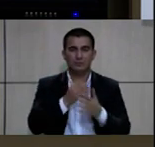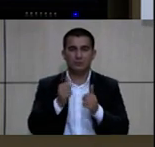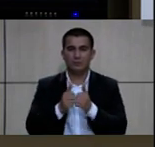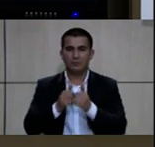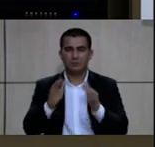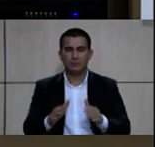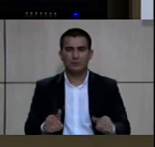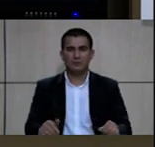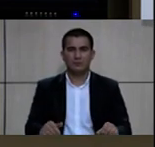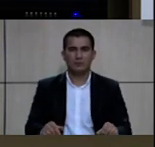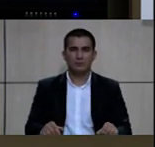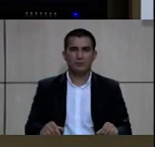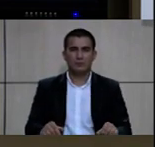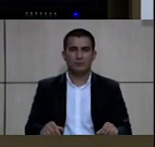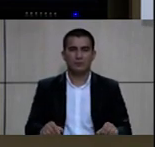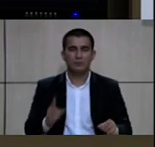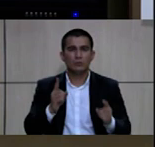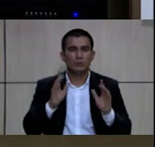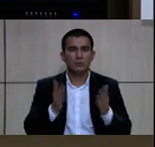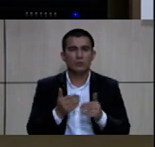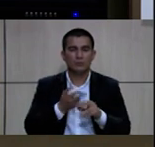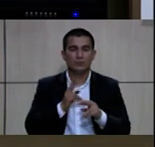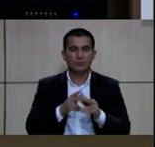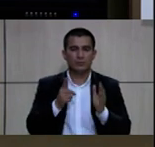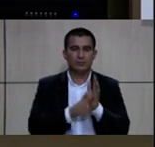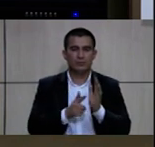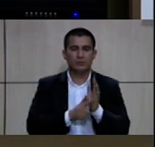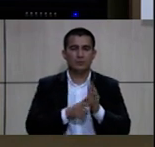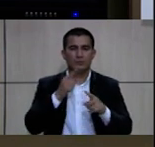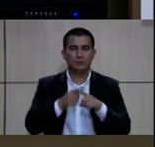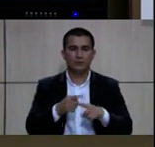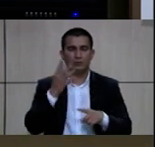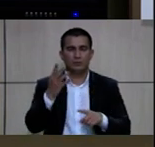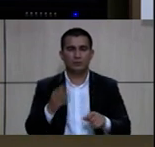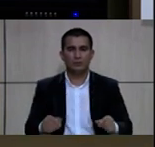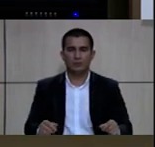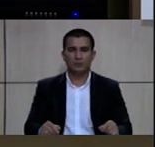tomonimiz nima bo'ladi? 7 qo'shilgan 4.